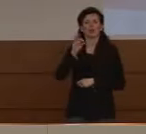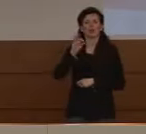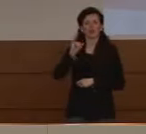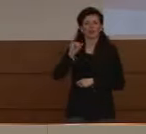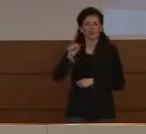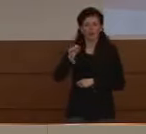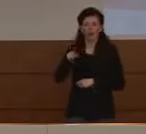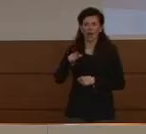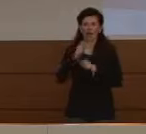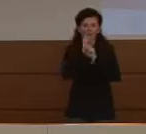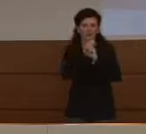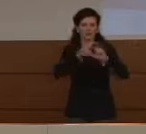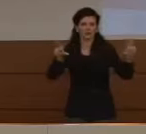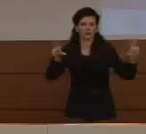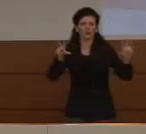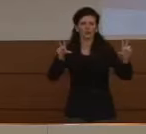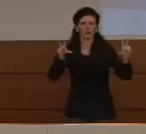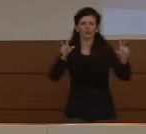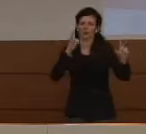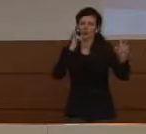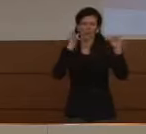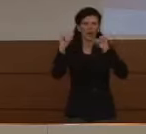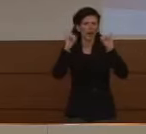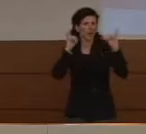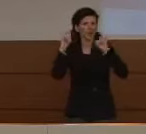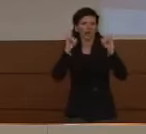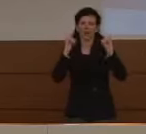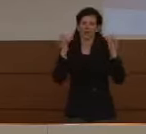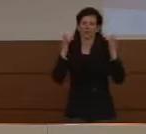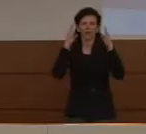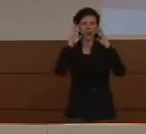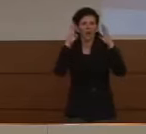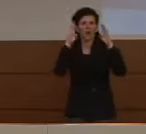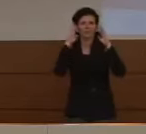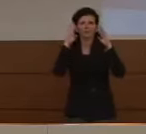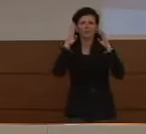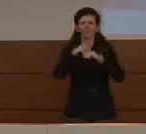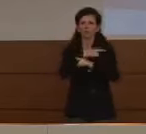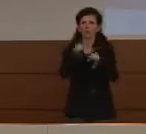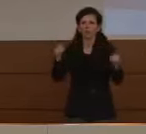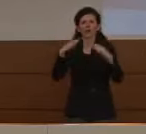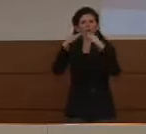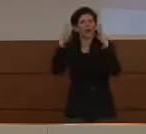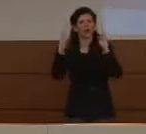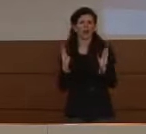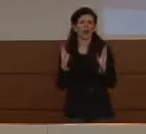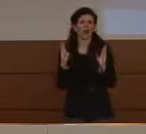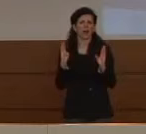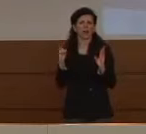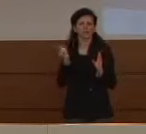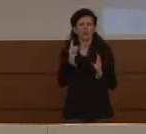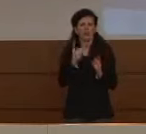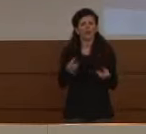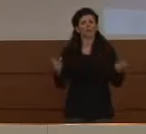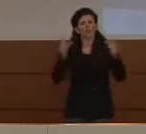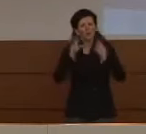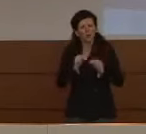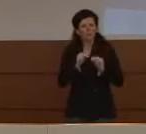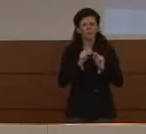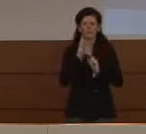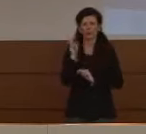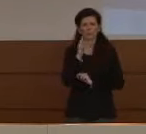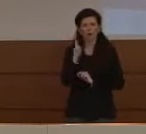un messaggio allarmato attenzione restate a casa perché sennò cominceremo a contare i morti anche in